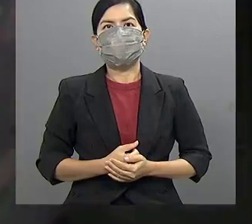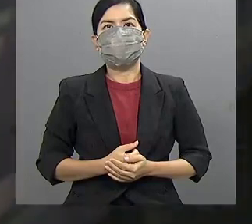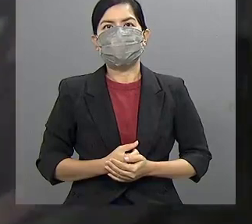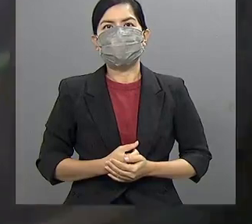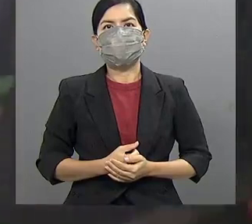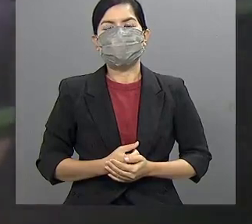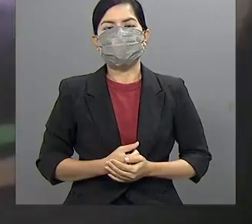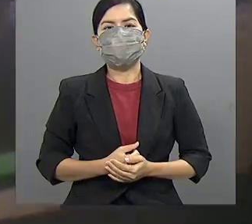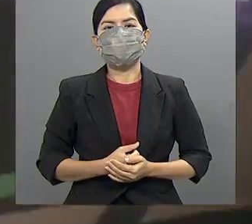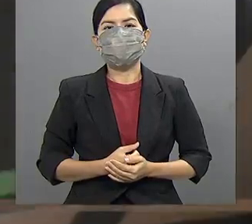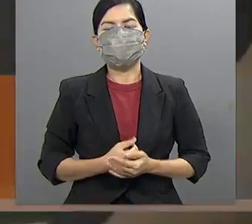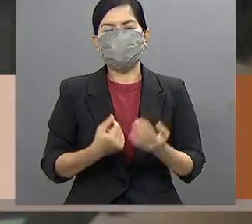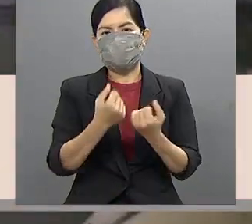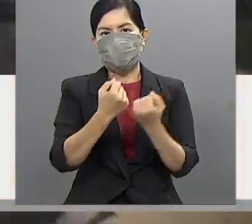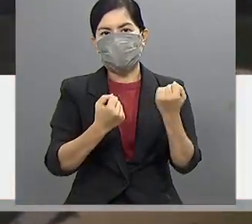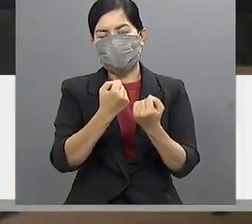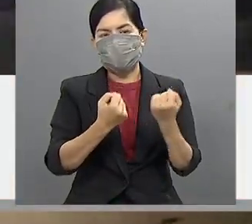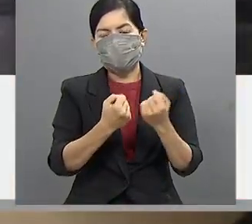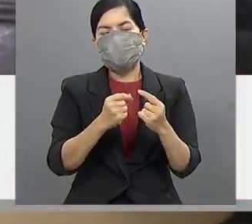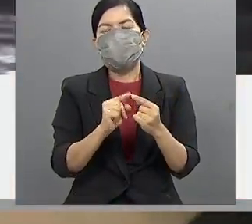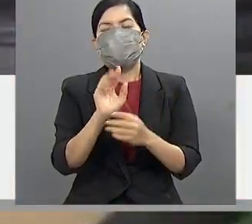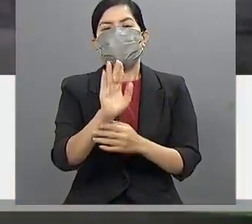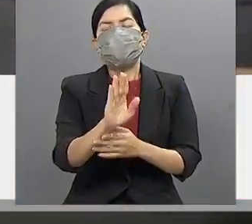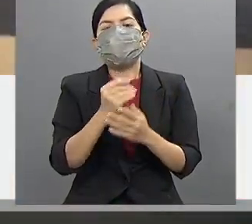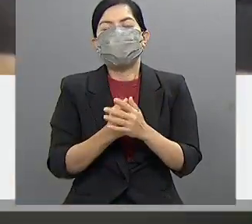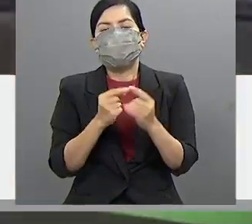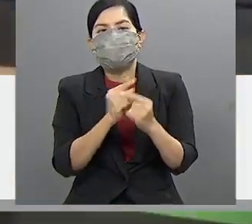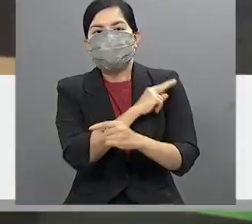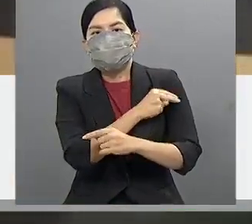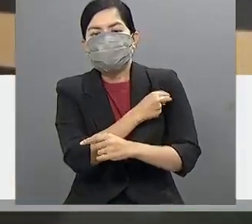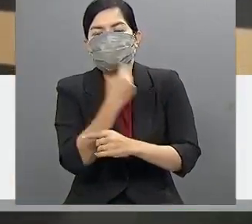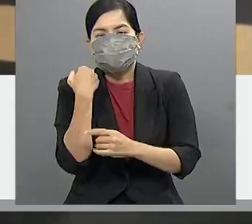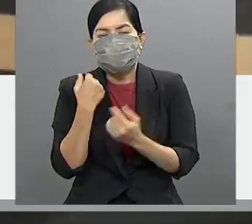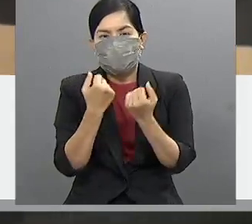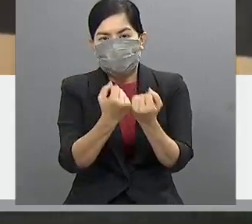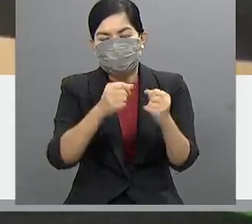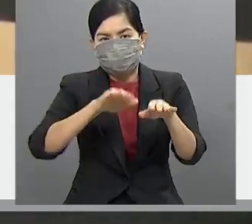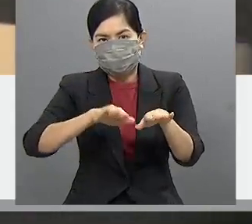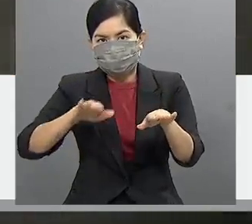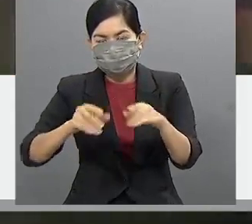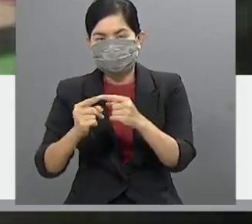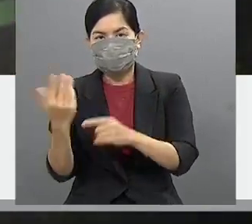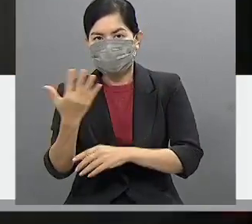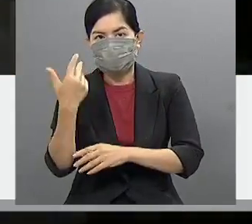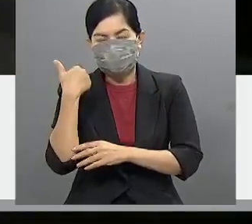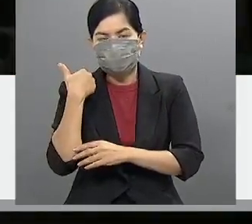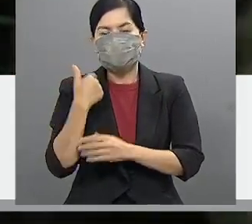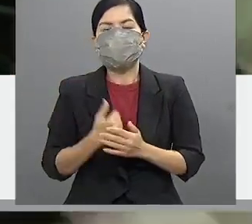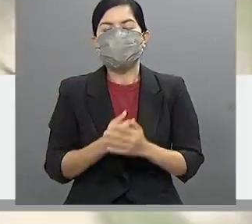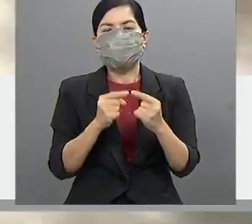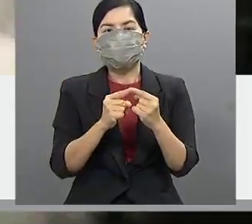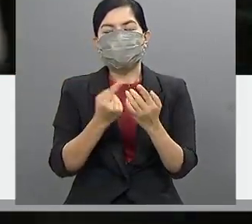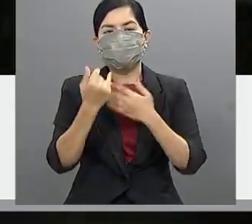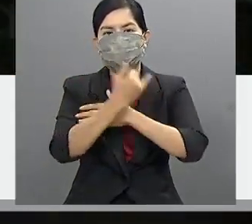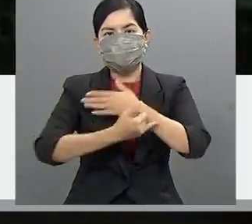รถพยาบาลและรถบัส5คันของรัสเซียเดินทางถึงโนโวซอฟที่เป็นเมืองชายแดนทางตะวันออกเฉียงใต้ของยูเครนหลังจาก